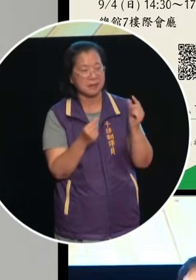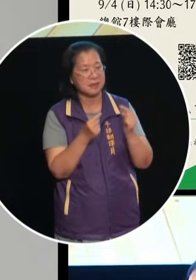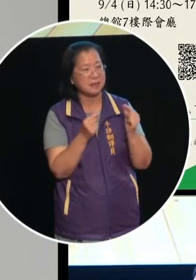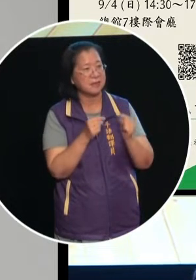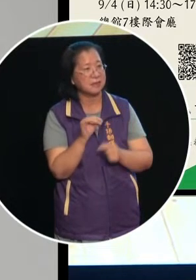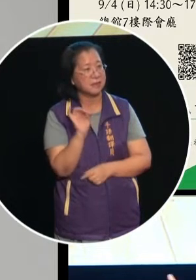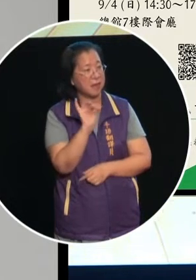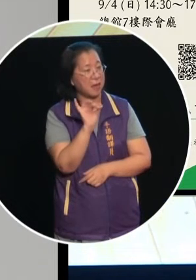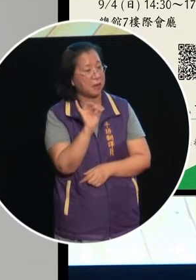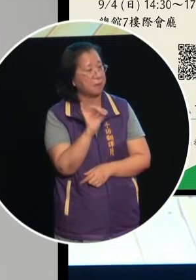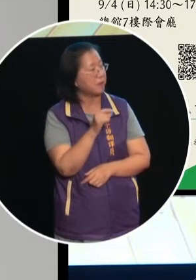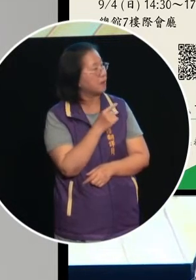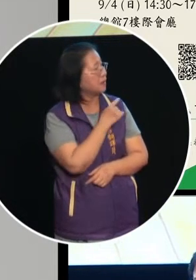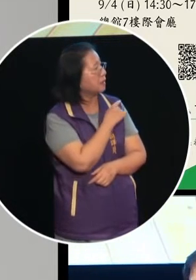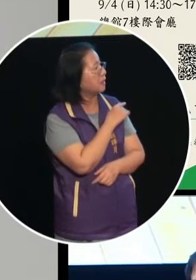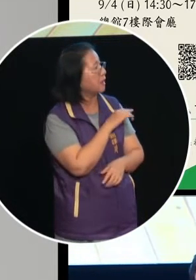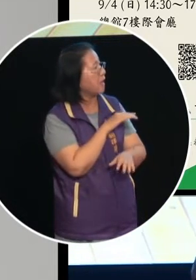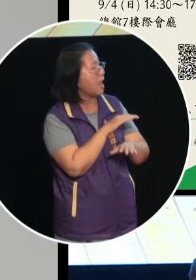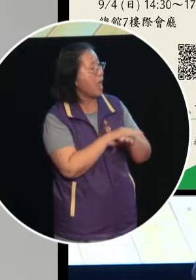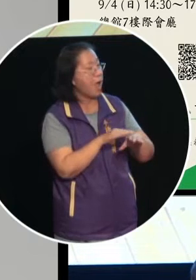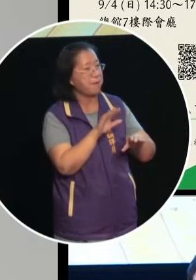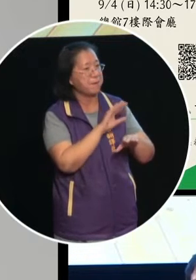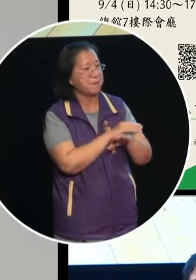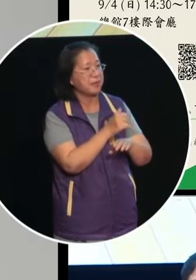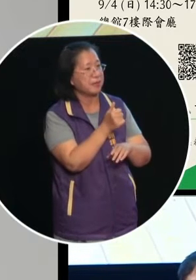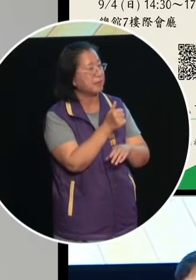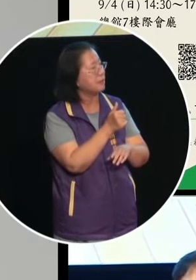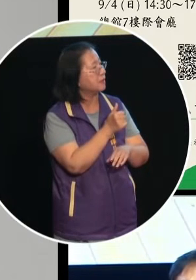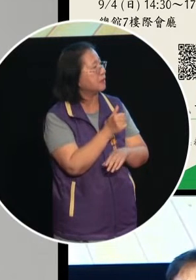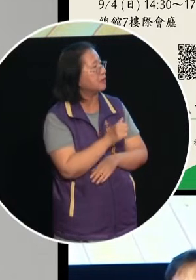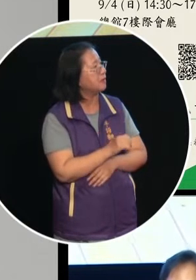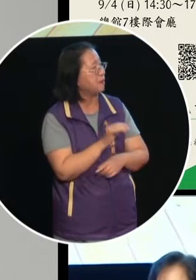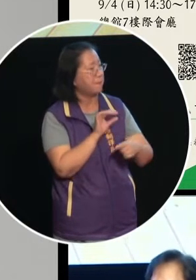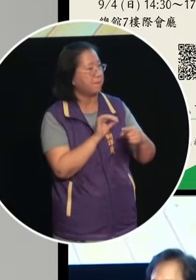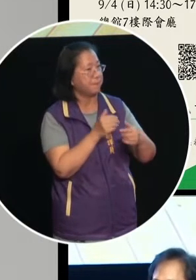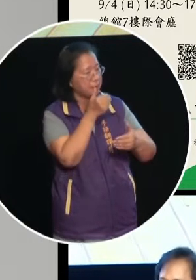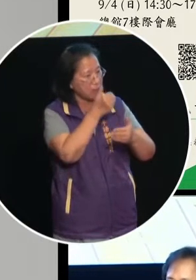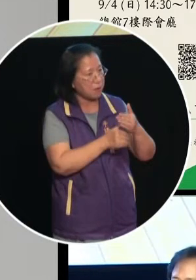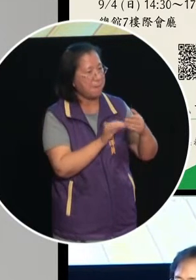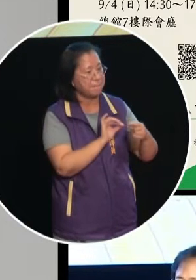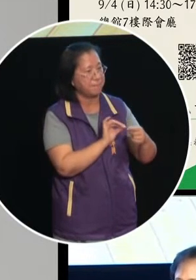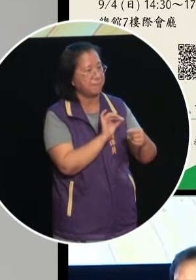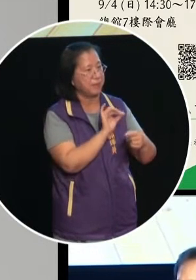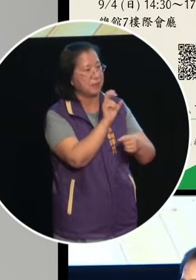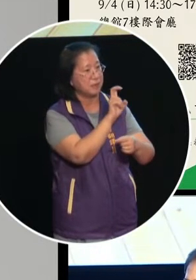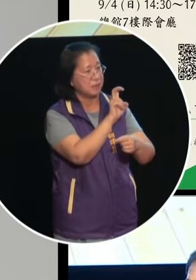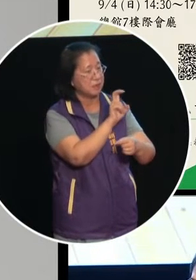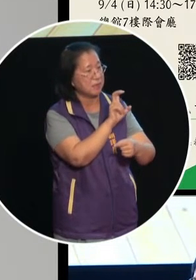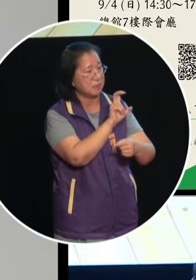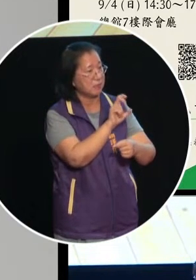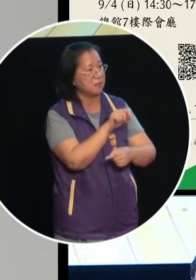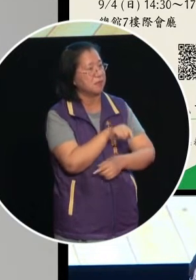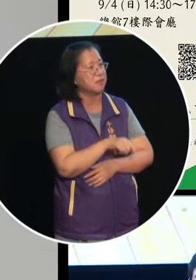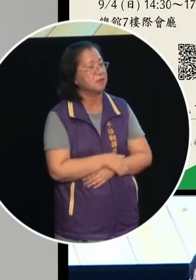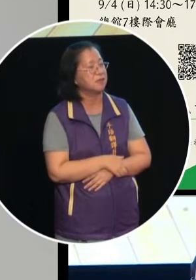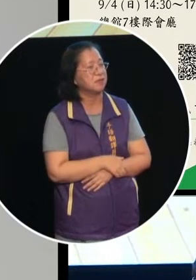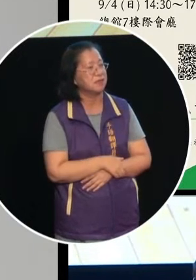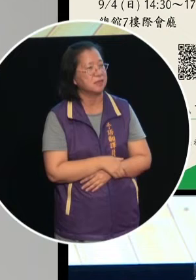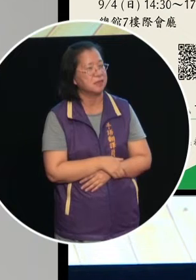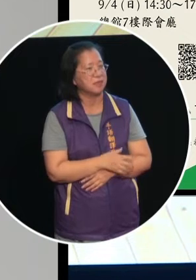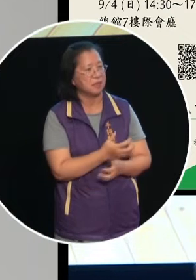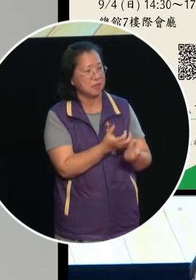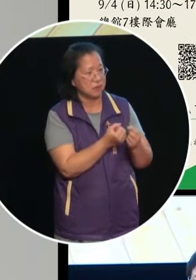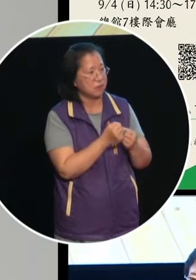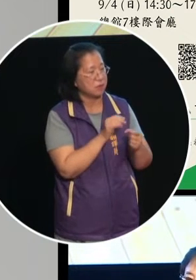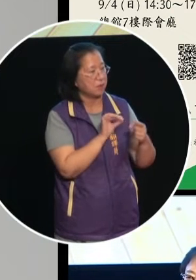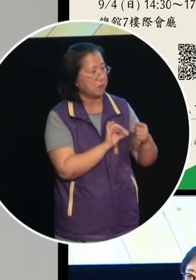一百点的话，那安田先生把它扣到70%，所以70点，他就是接受70%，